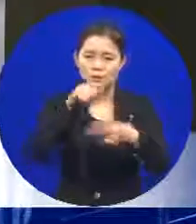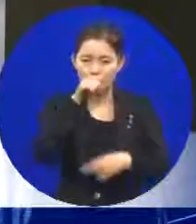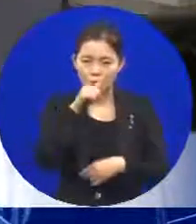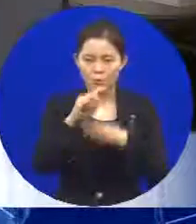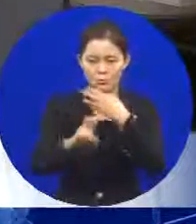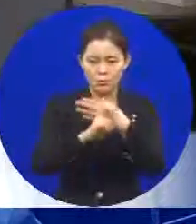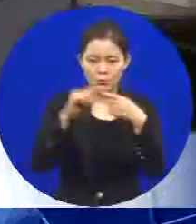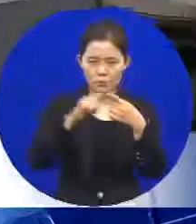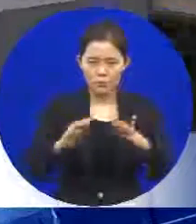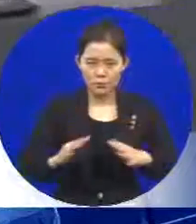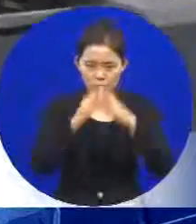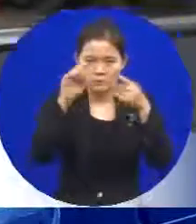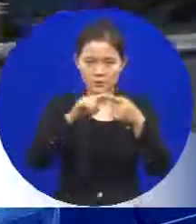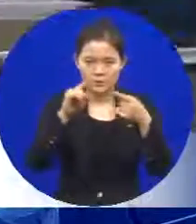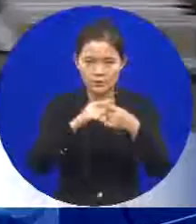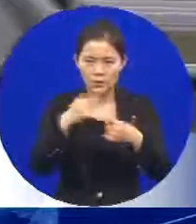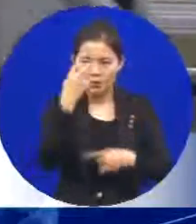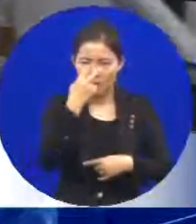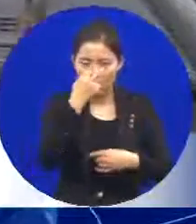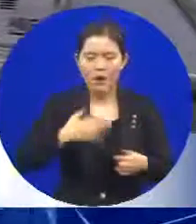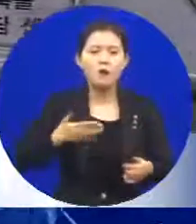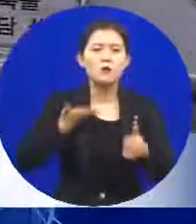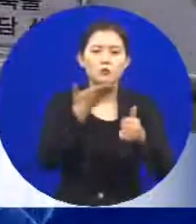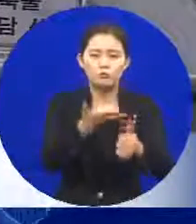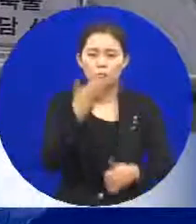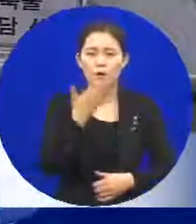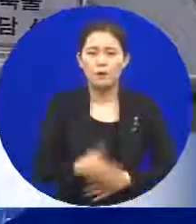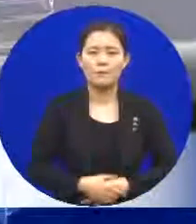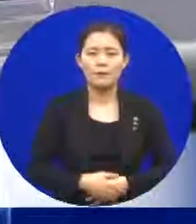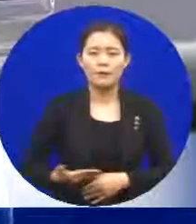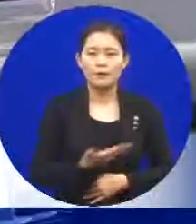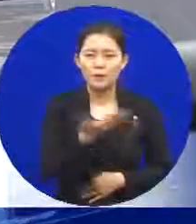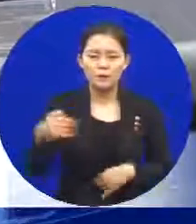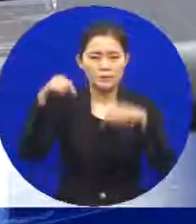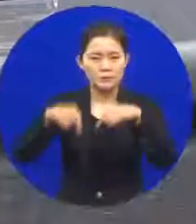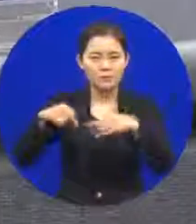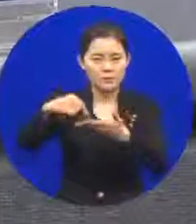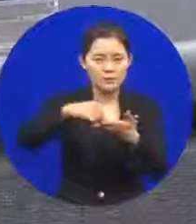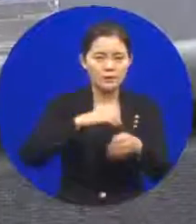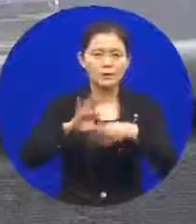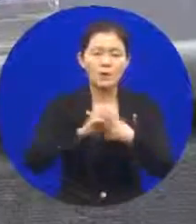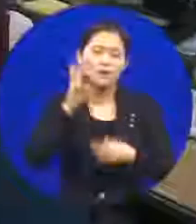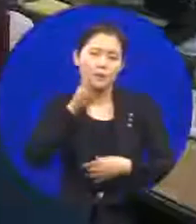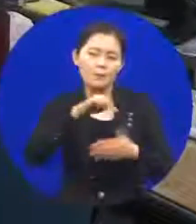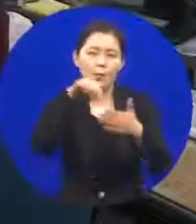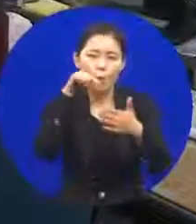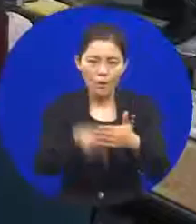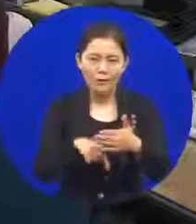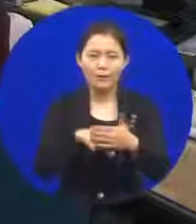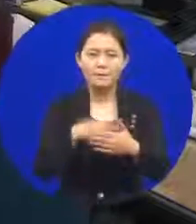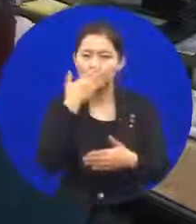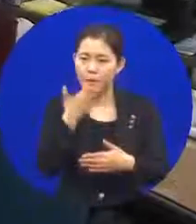운영하고 불법 건축물의 양성화 가능 여부를 상세히 알려줍니다. 시민들이 상담을 신청하면 3일 안에